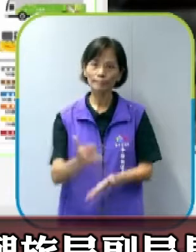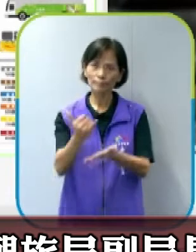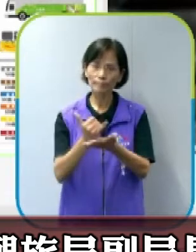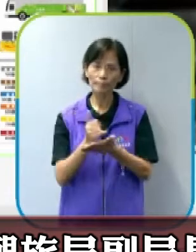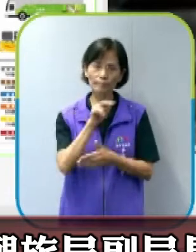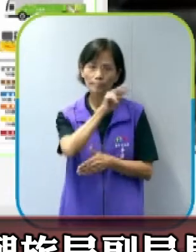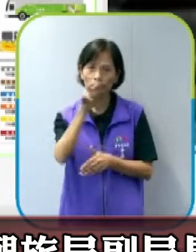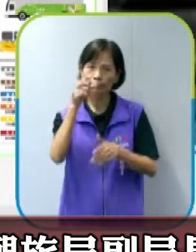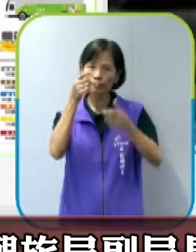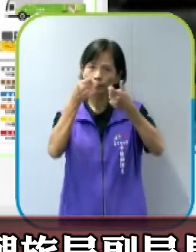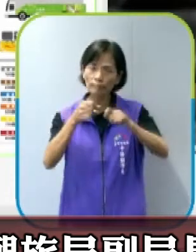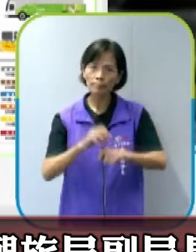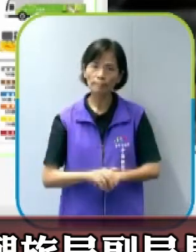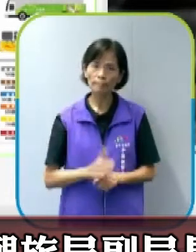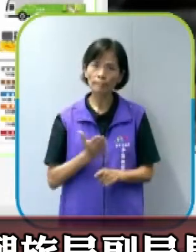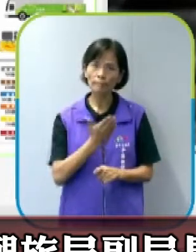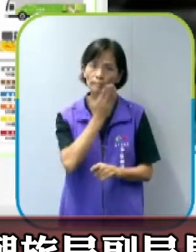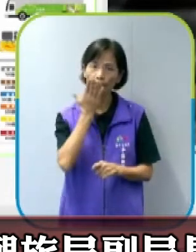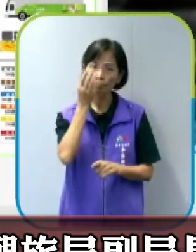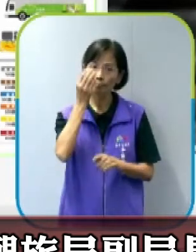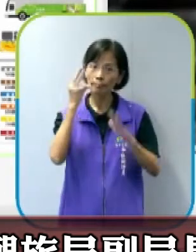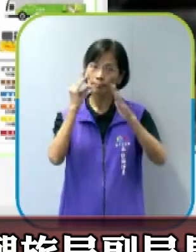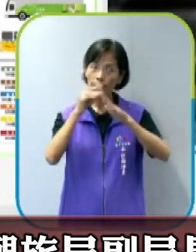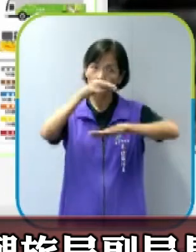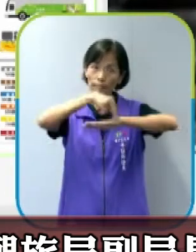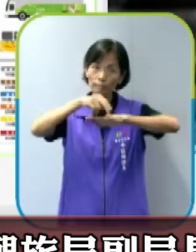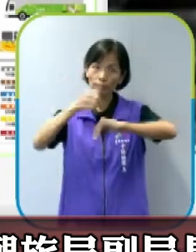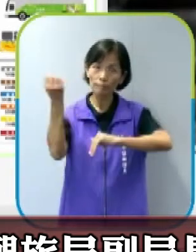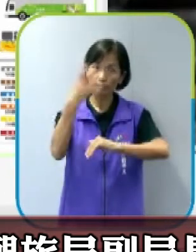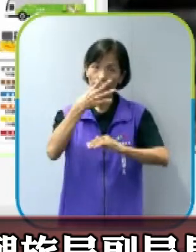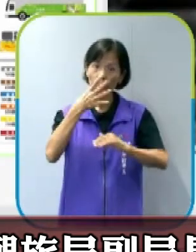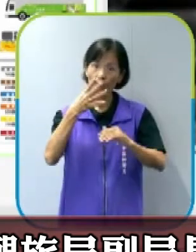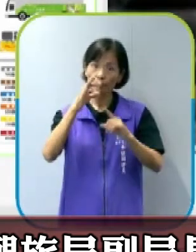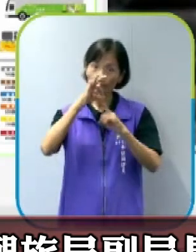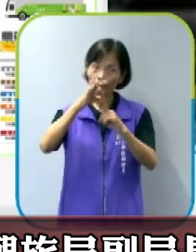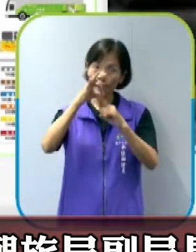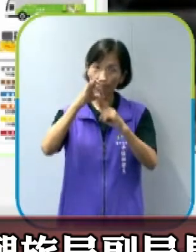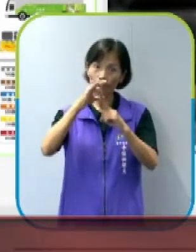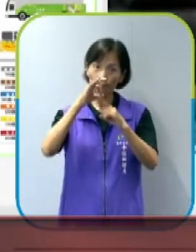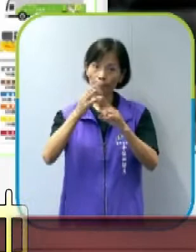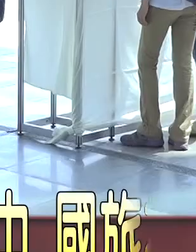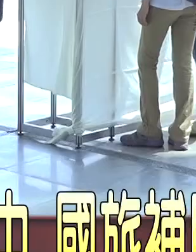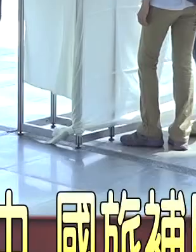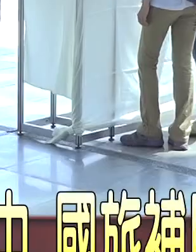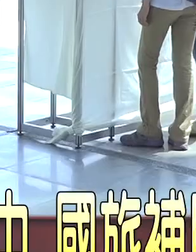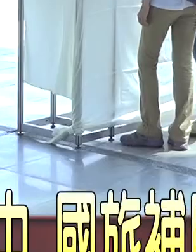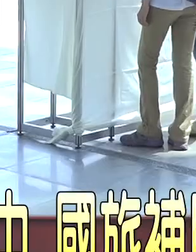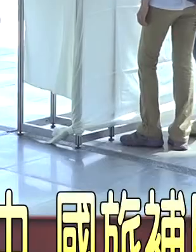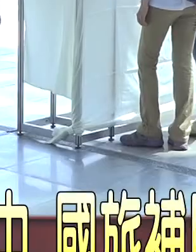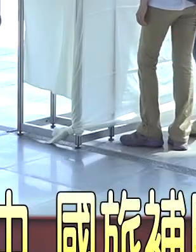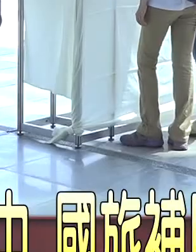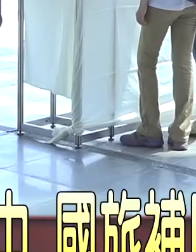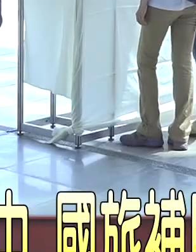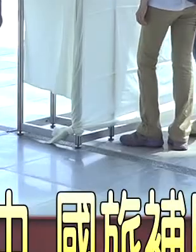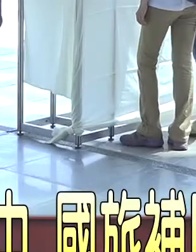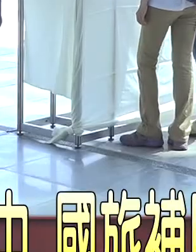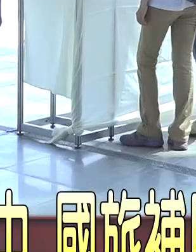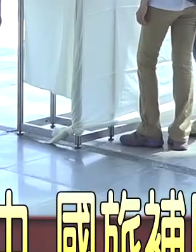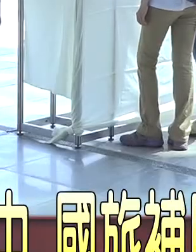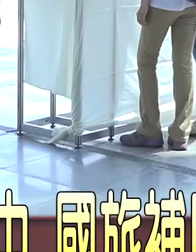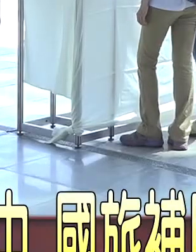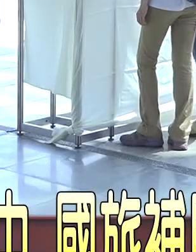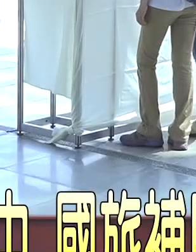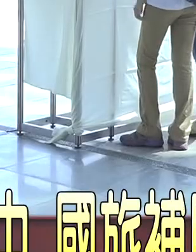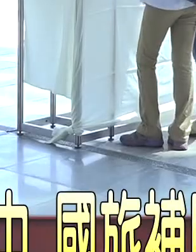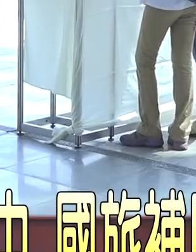的困难度，观旅局规划了四条示范观光公车的路线，山海豚都各位 有一条，在